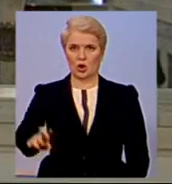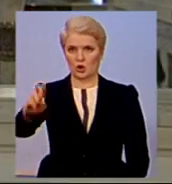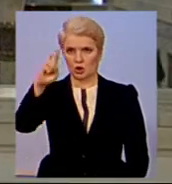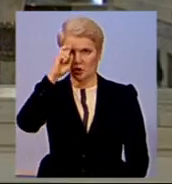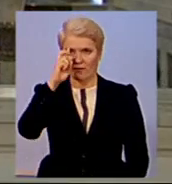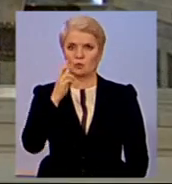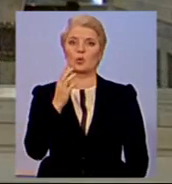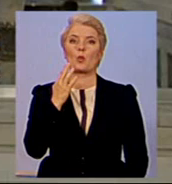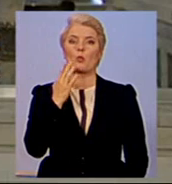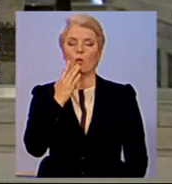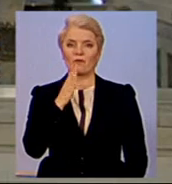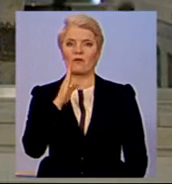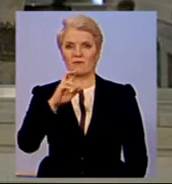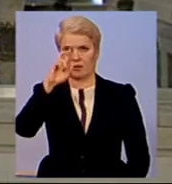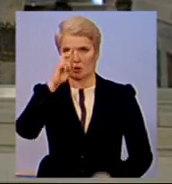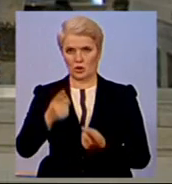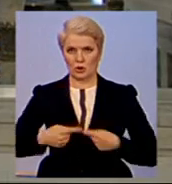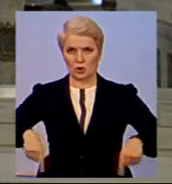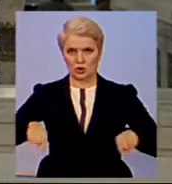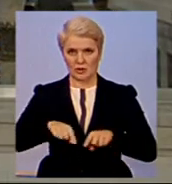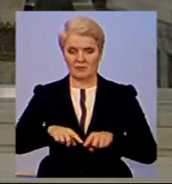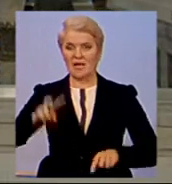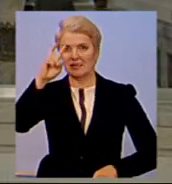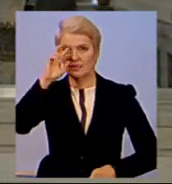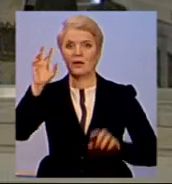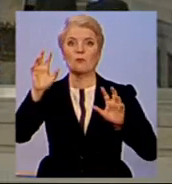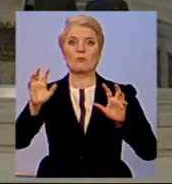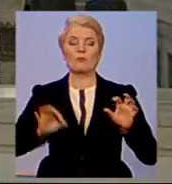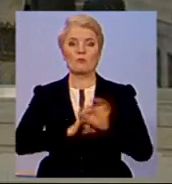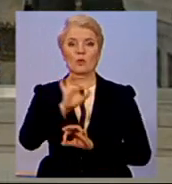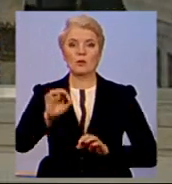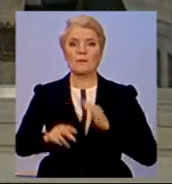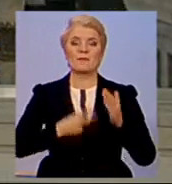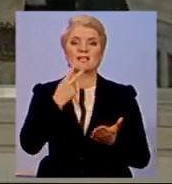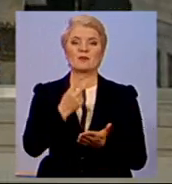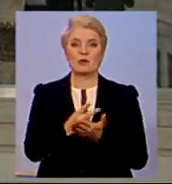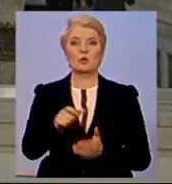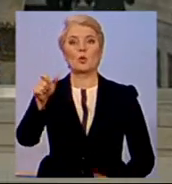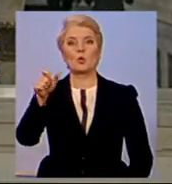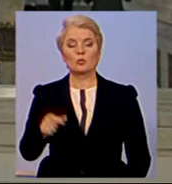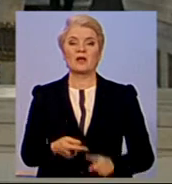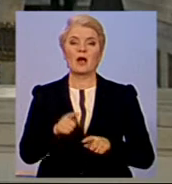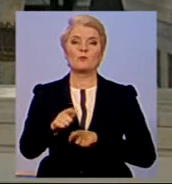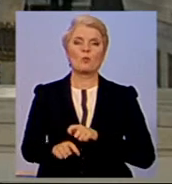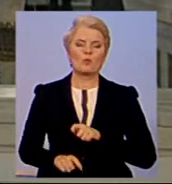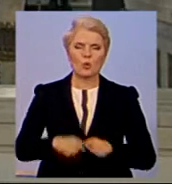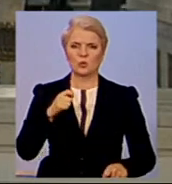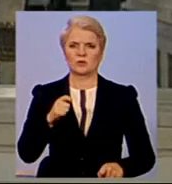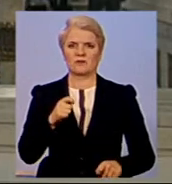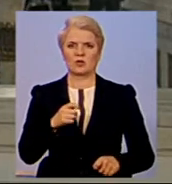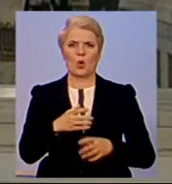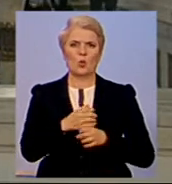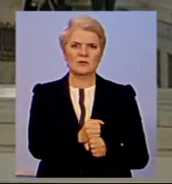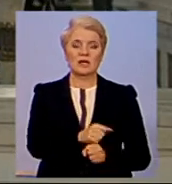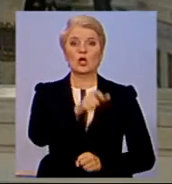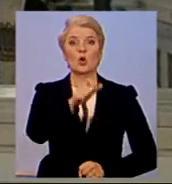в державі. І законопроектом також передбачається те, що людина, яка буде якось порушувати, наприклад, утискати